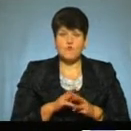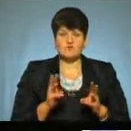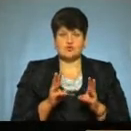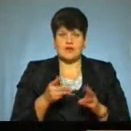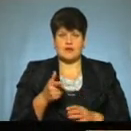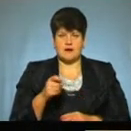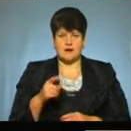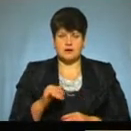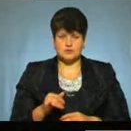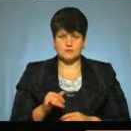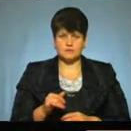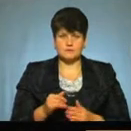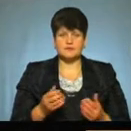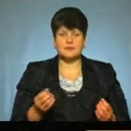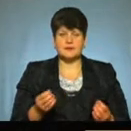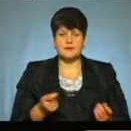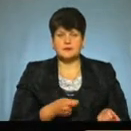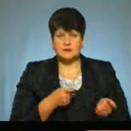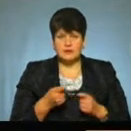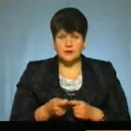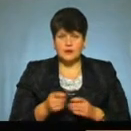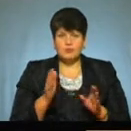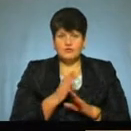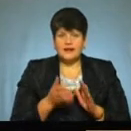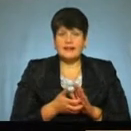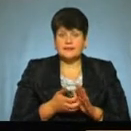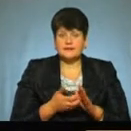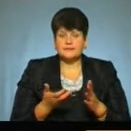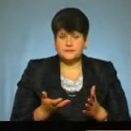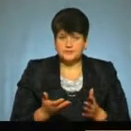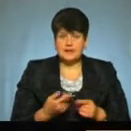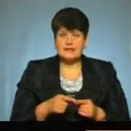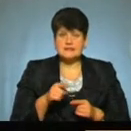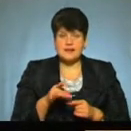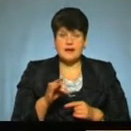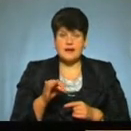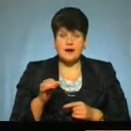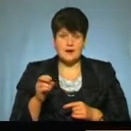Тобто припливу повітря десь наступає у мене недостатньо, і для цієї реакції